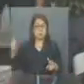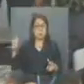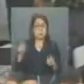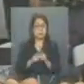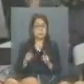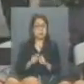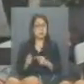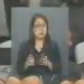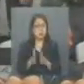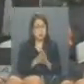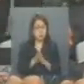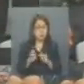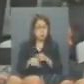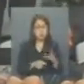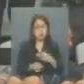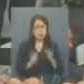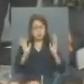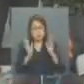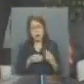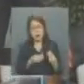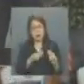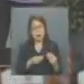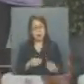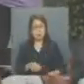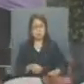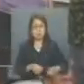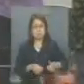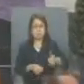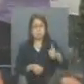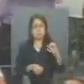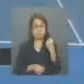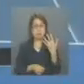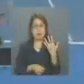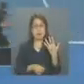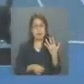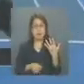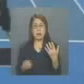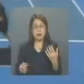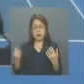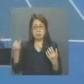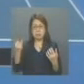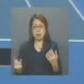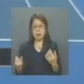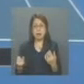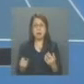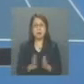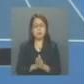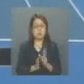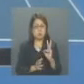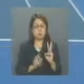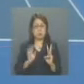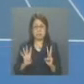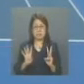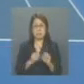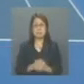ชียร์ของแฟนเทนนิสทั้งสนามค่ะฮึดสู้จนเอาชนะได้5เกมรวดแซงกลับมาเอาชนะไปด้วยสกอร์6-4แต่ว่